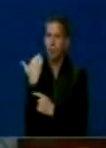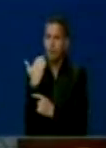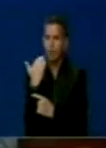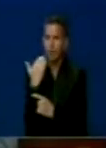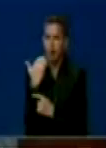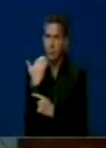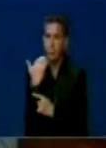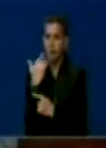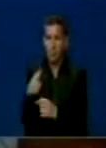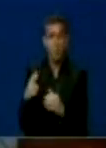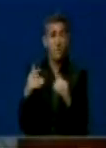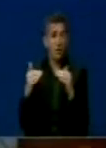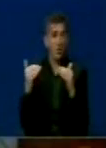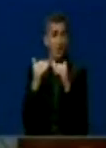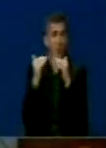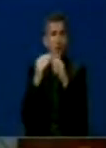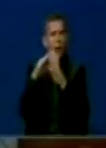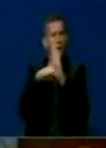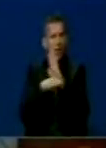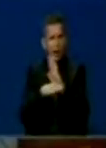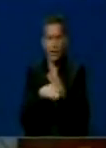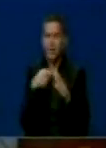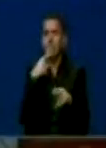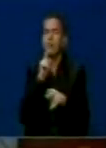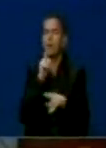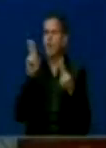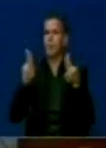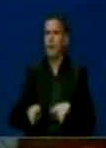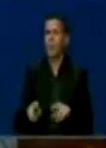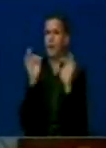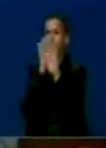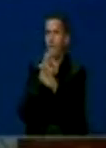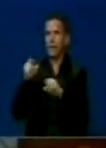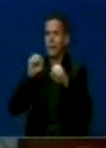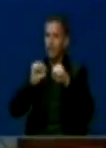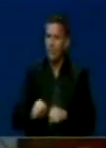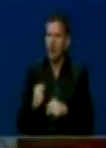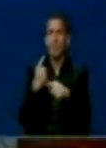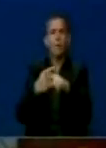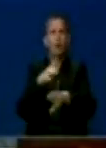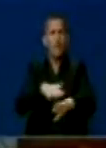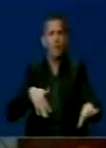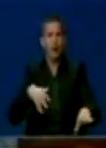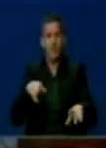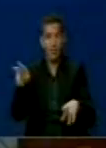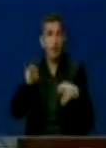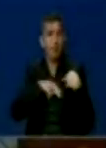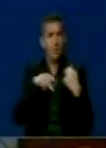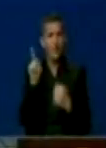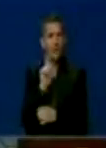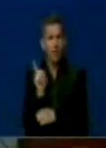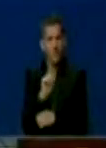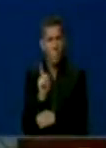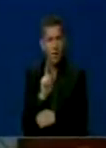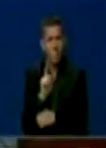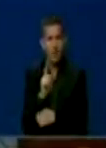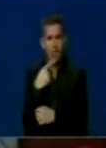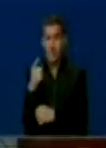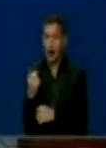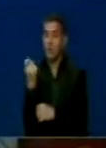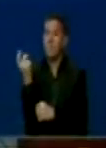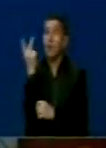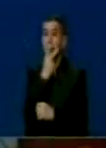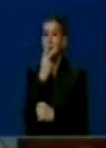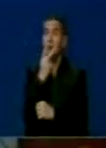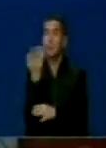bërë në shpërputhje me ligjin, atëherë nuk ka të drejtë qeveria as kuvendit merr vendim për privatizimin e PTK-s. Edhe nëse votohet me 120 deputet prap